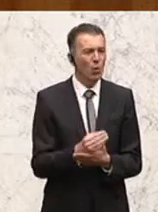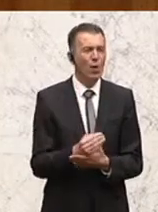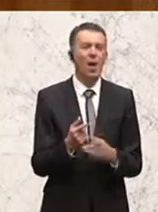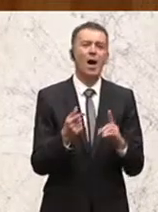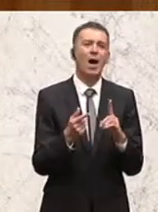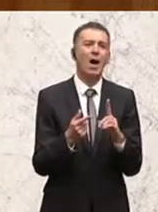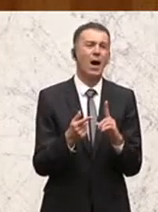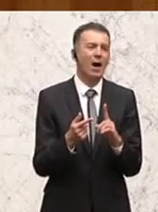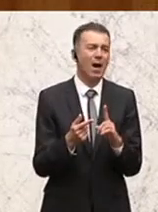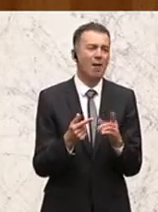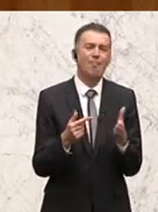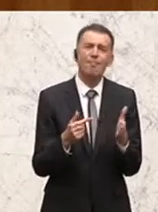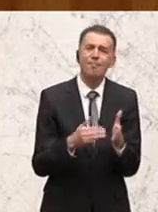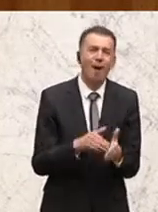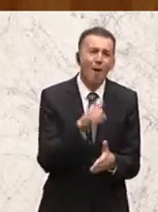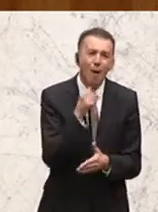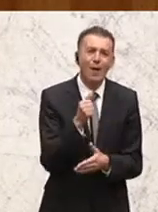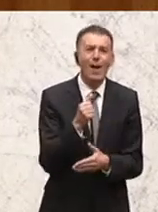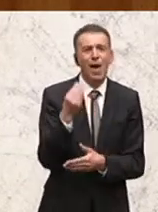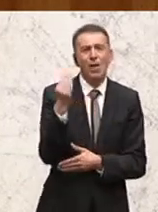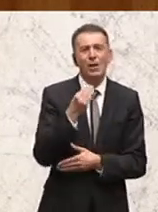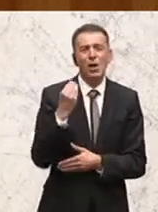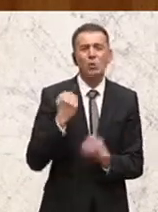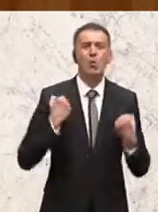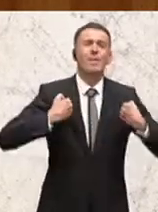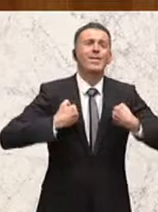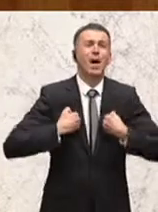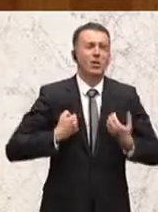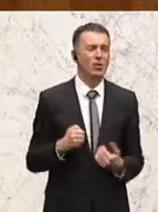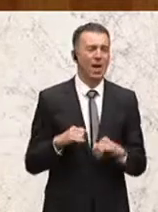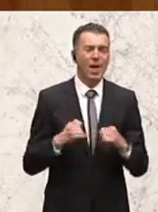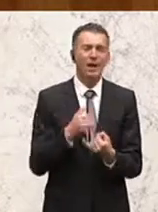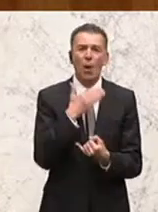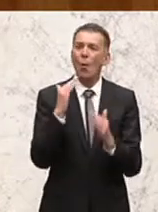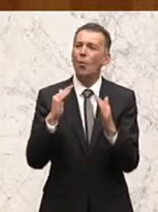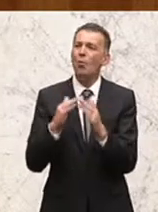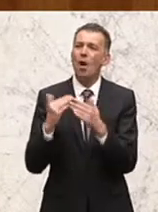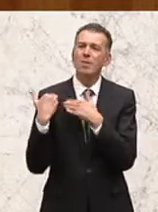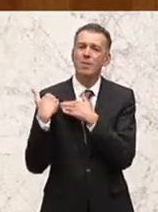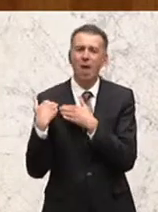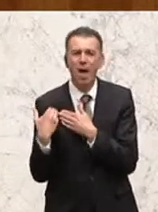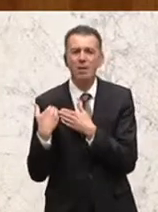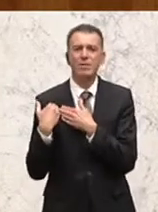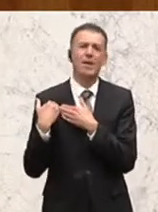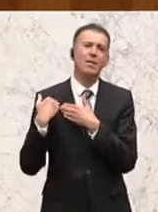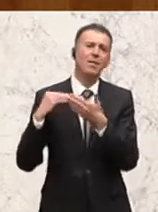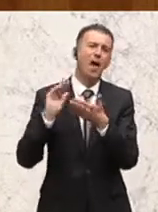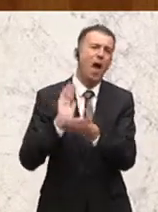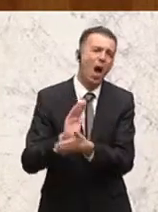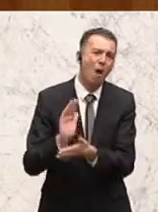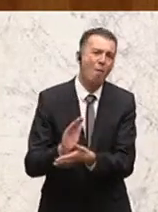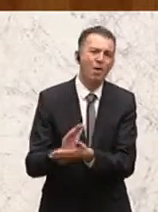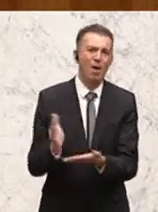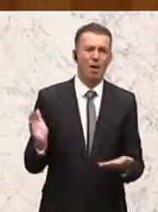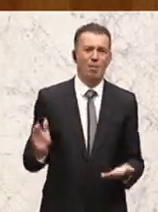und keine Schultasche brauchen. Eltern, die zu Hause nicht wieder belastet werden mit den Hausübungen, die eigentlich ihre